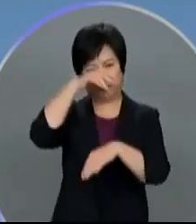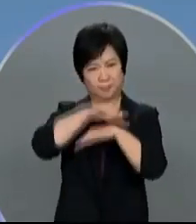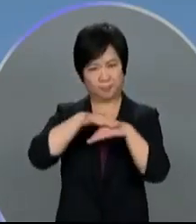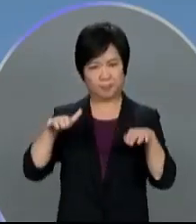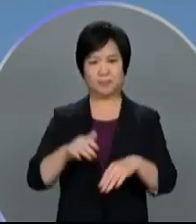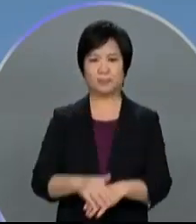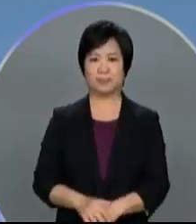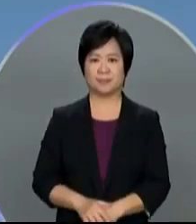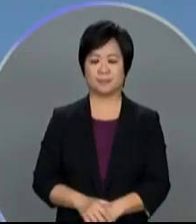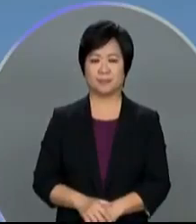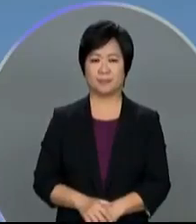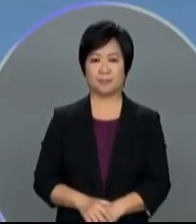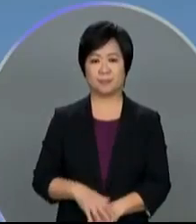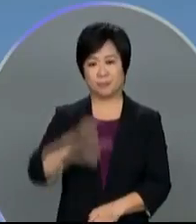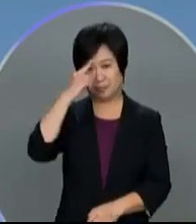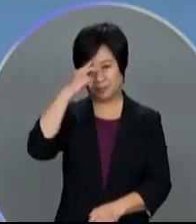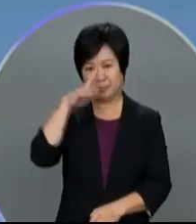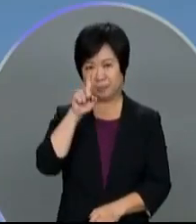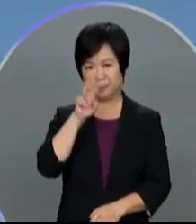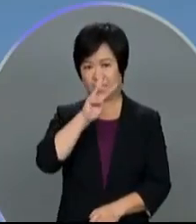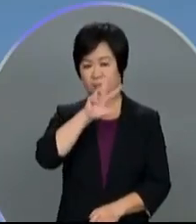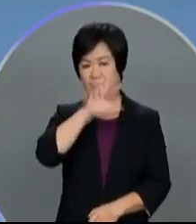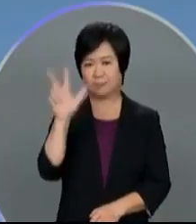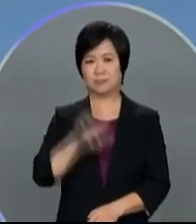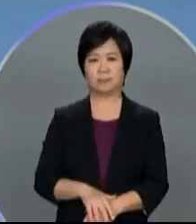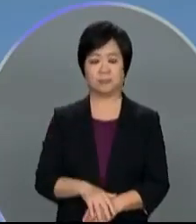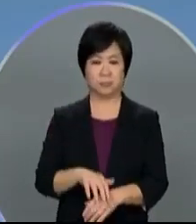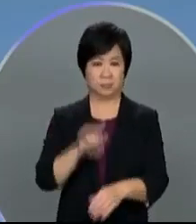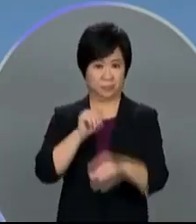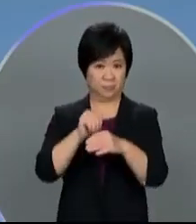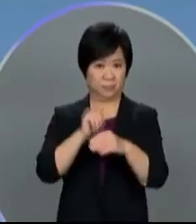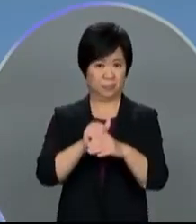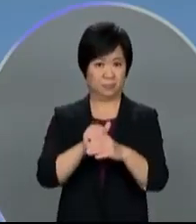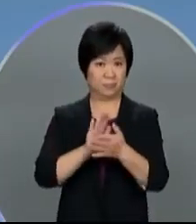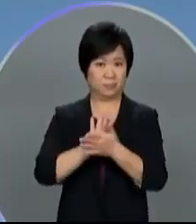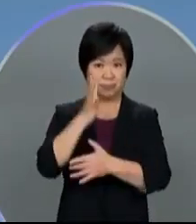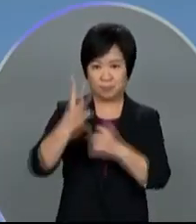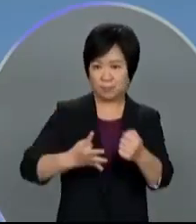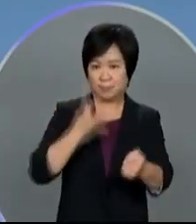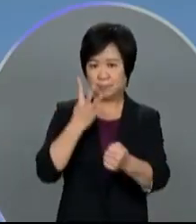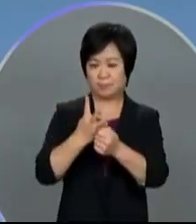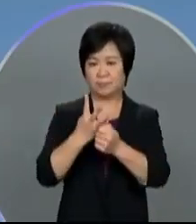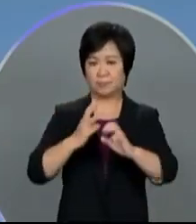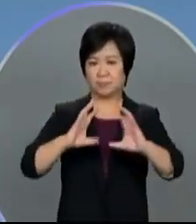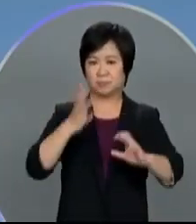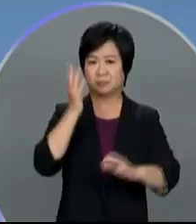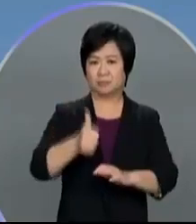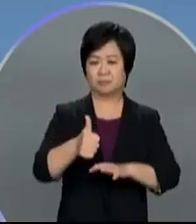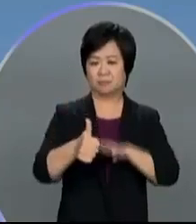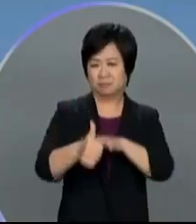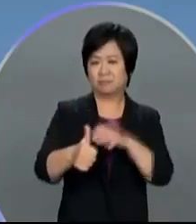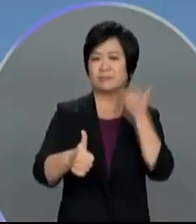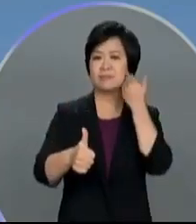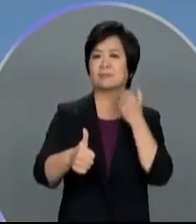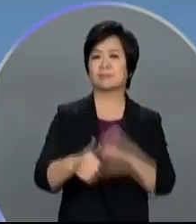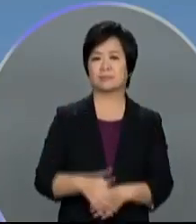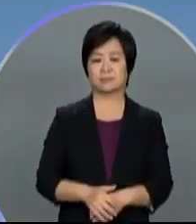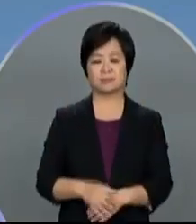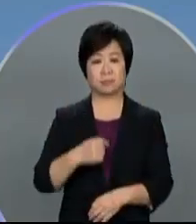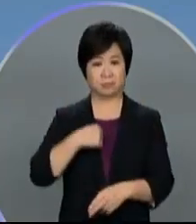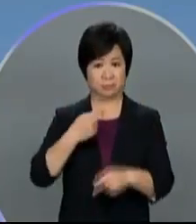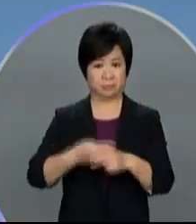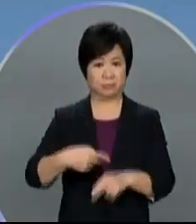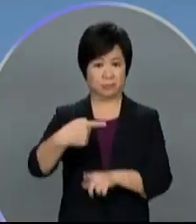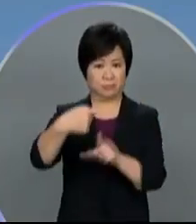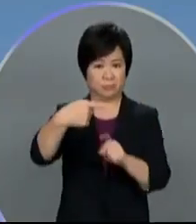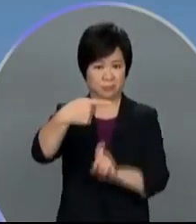好。再过13天，台湾即将选出未来4年带领中华民国的总统。我相信